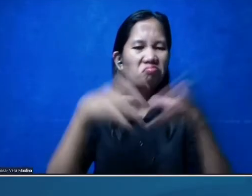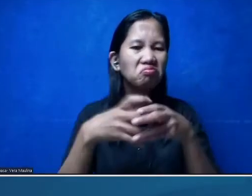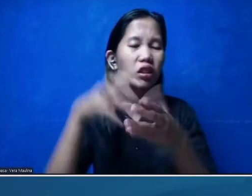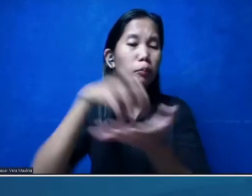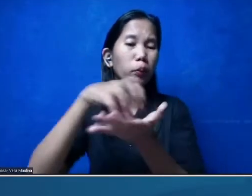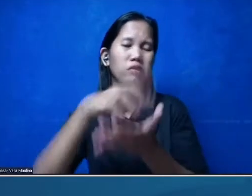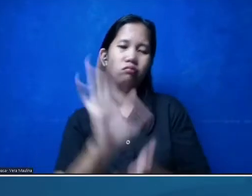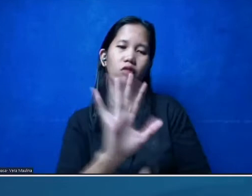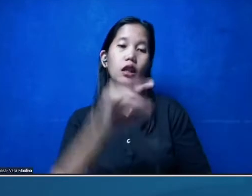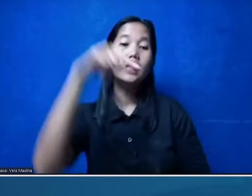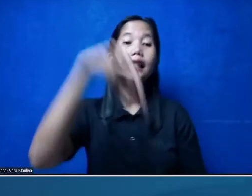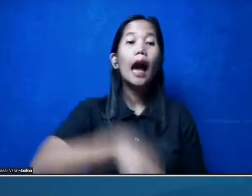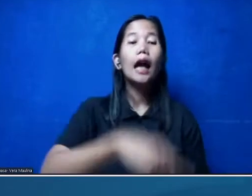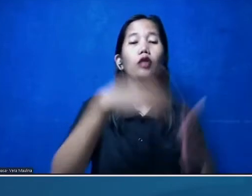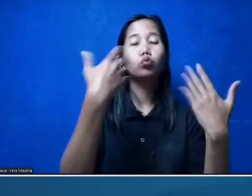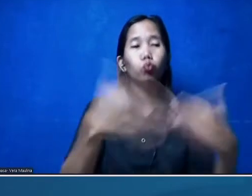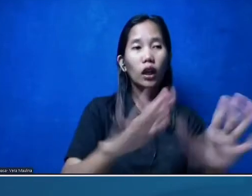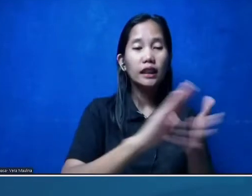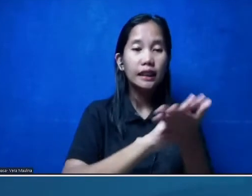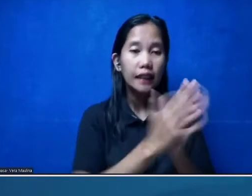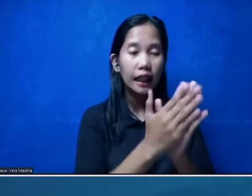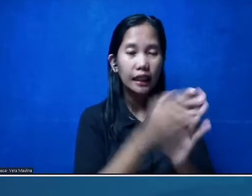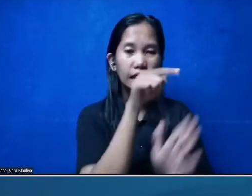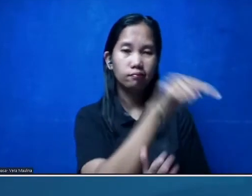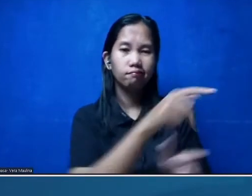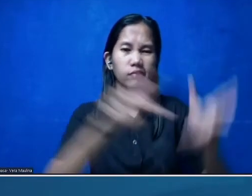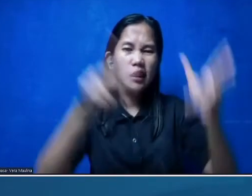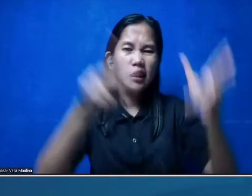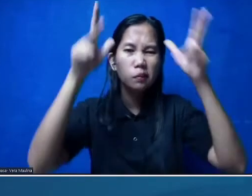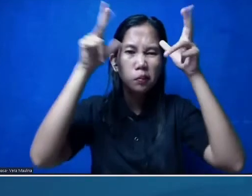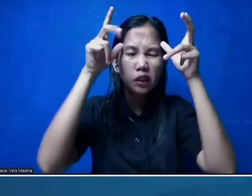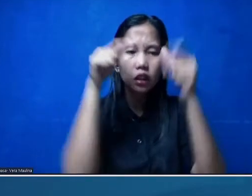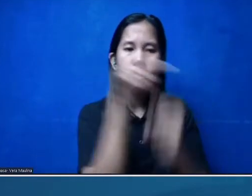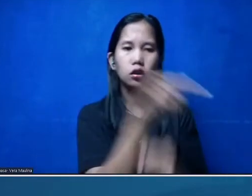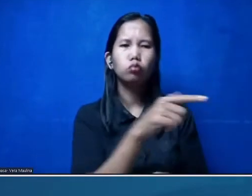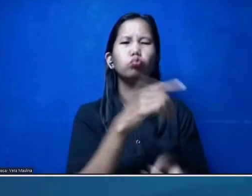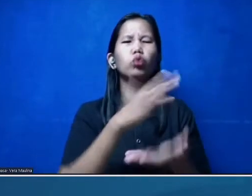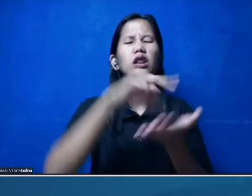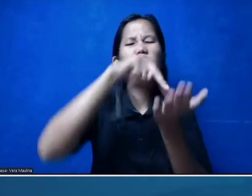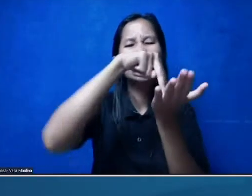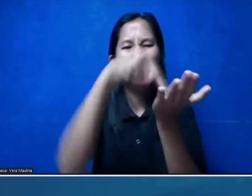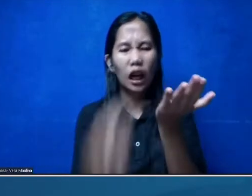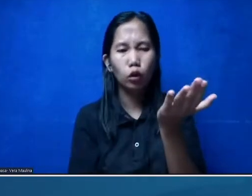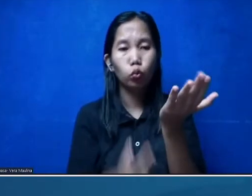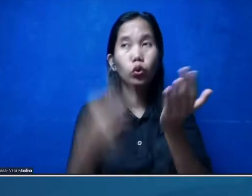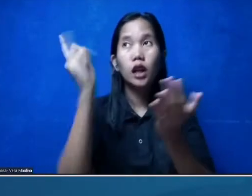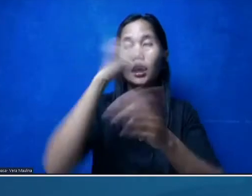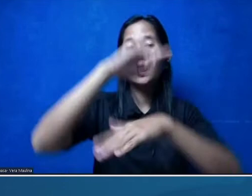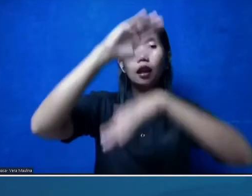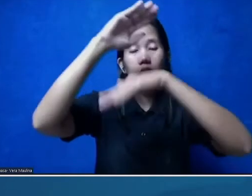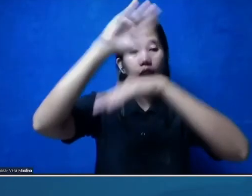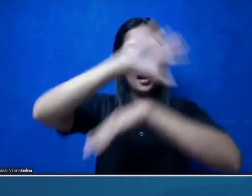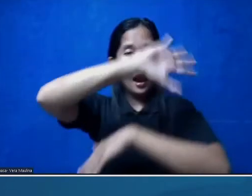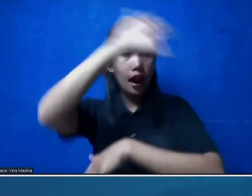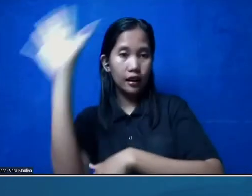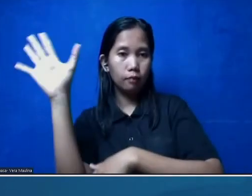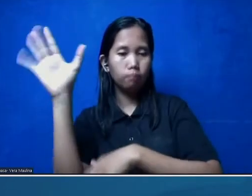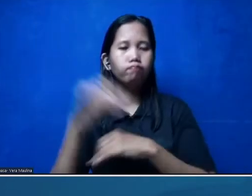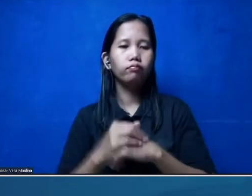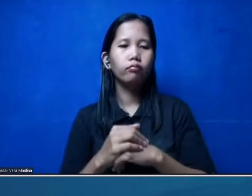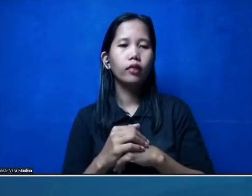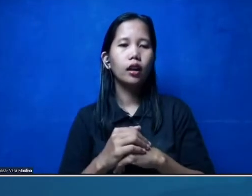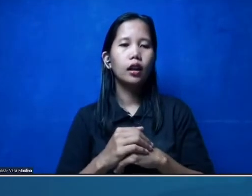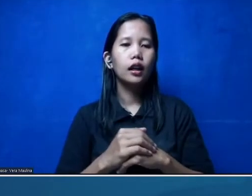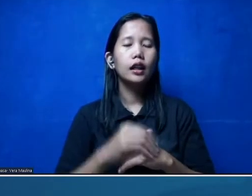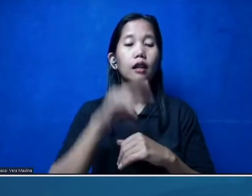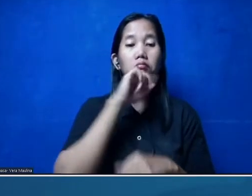mengatakan aku melihat iblis jatuh seperti illat dari langkenna Setelah dia sampai di luar nih